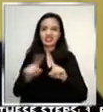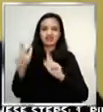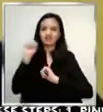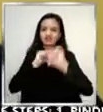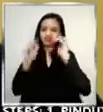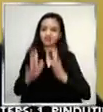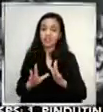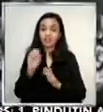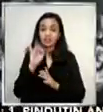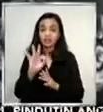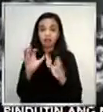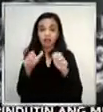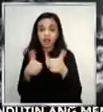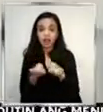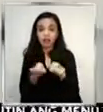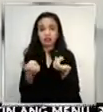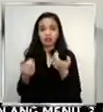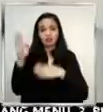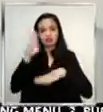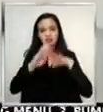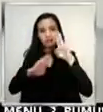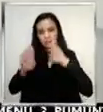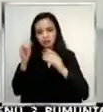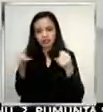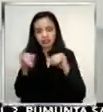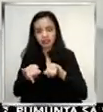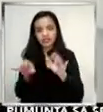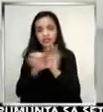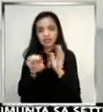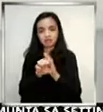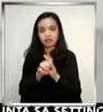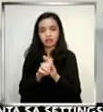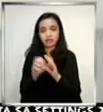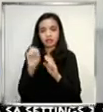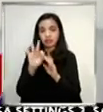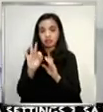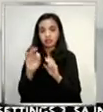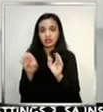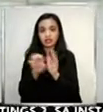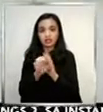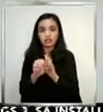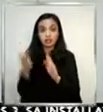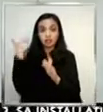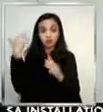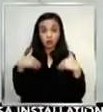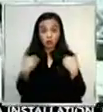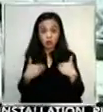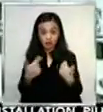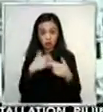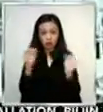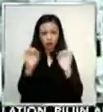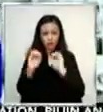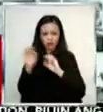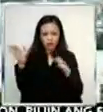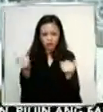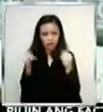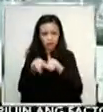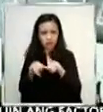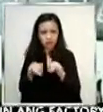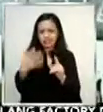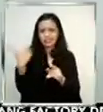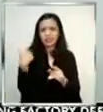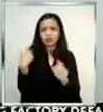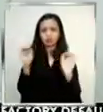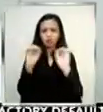sa pag-handle ng mga intriga. Wala kami masyadong intriga ng kabataan namin kasi diba that time, hindi pa uso yung